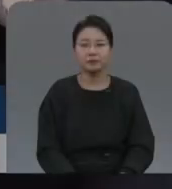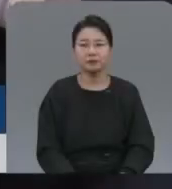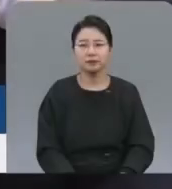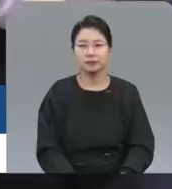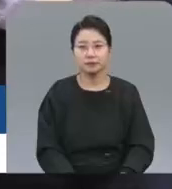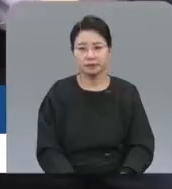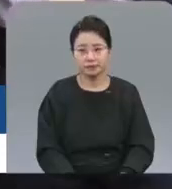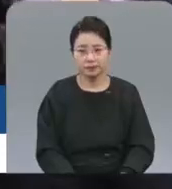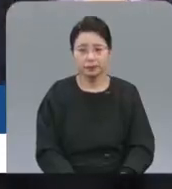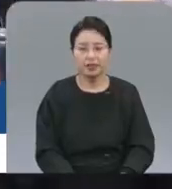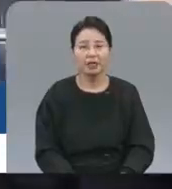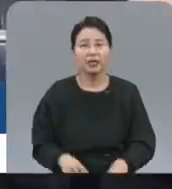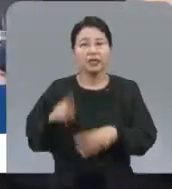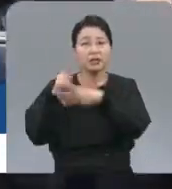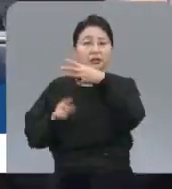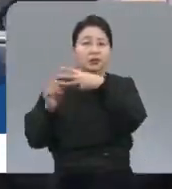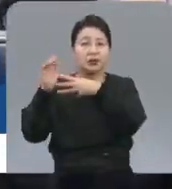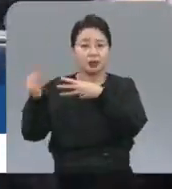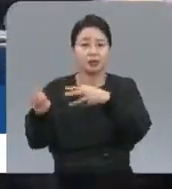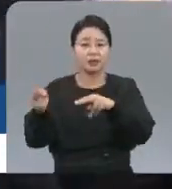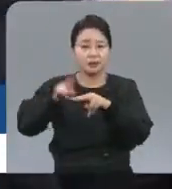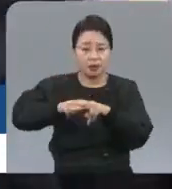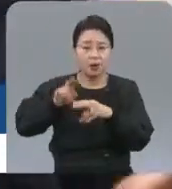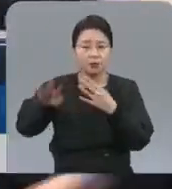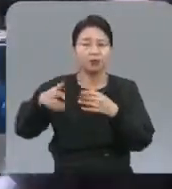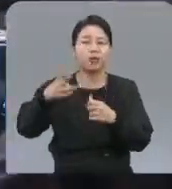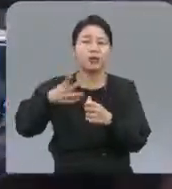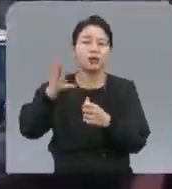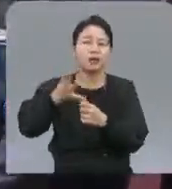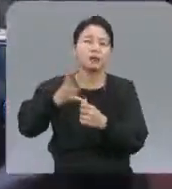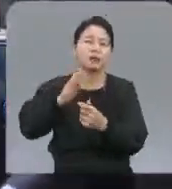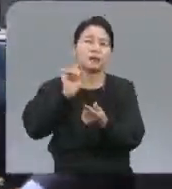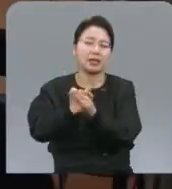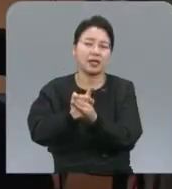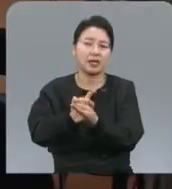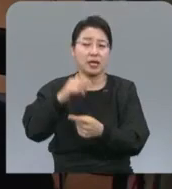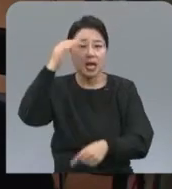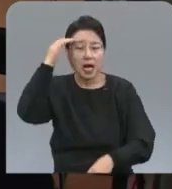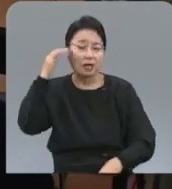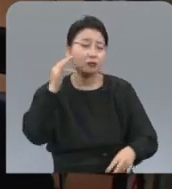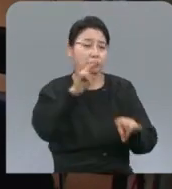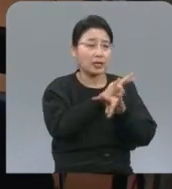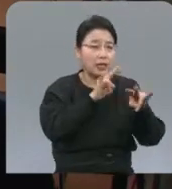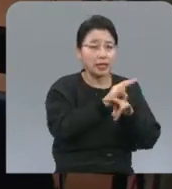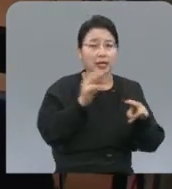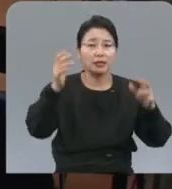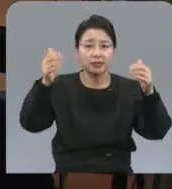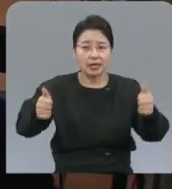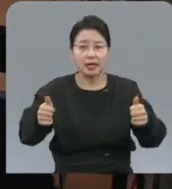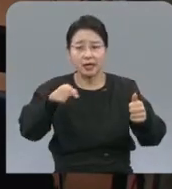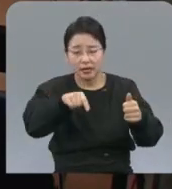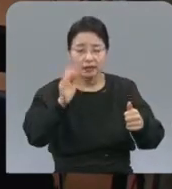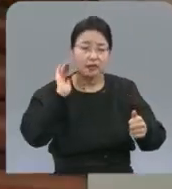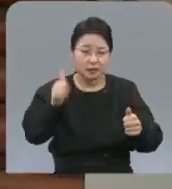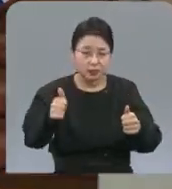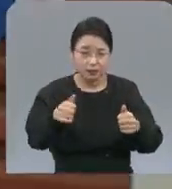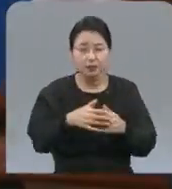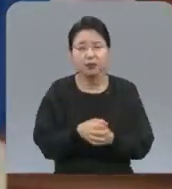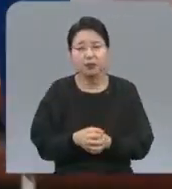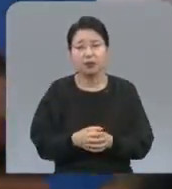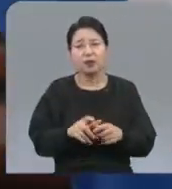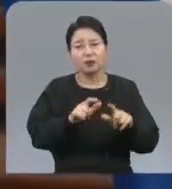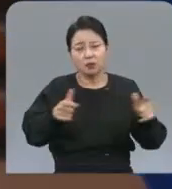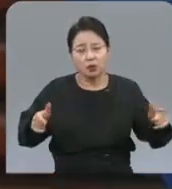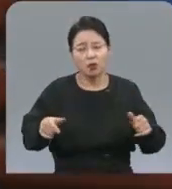尹锡悦总统与荷兰首相马克吕特举行首脑会谈，双方商定大幅加强两国经济安全合